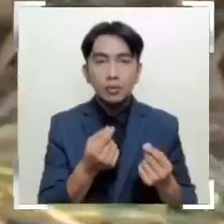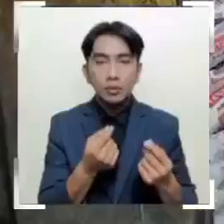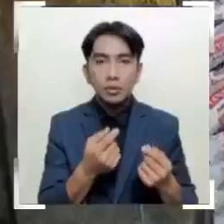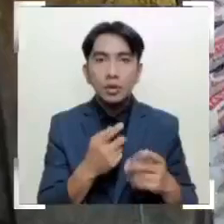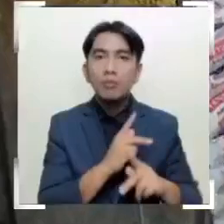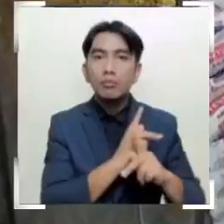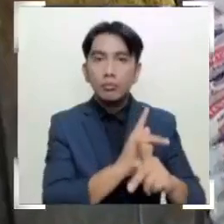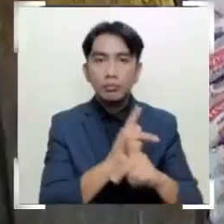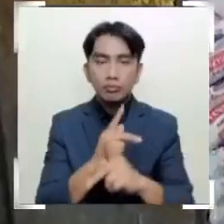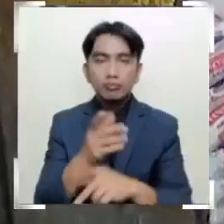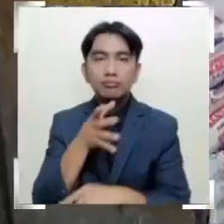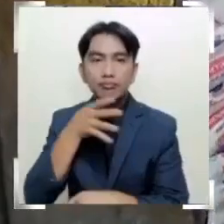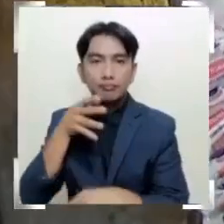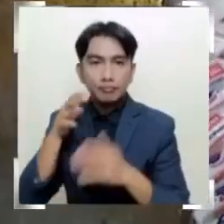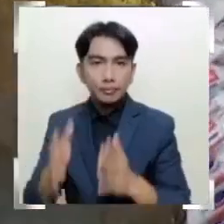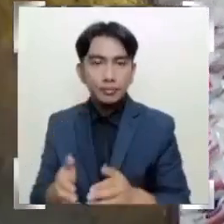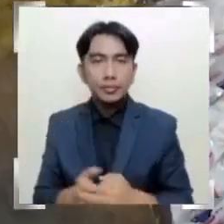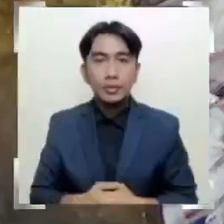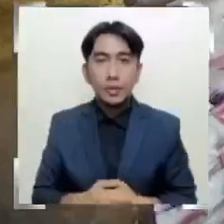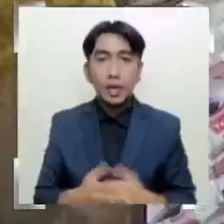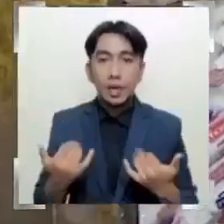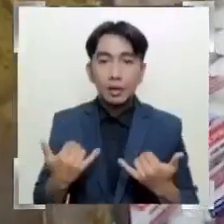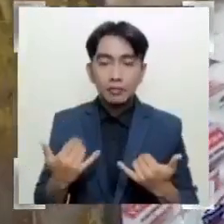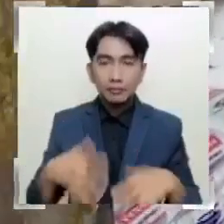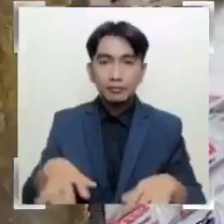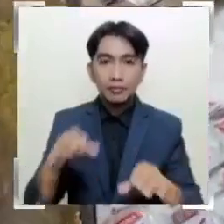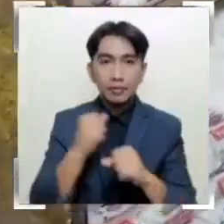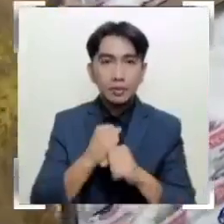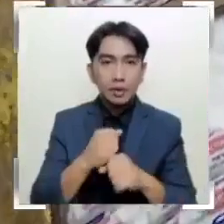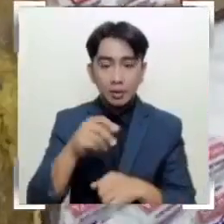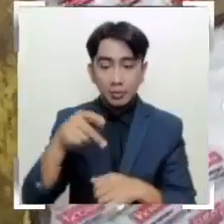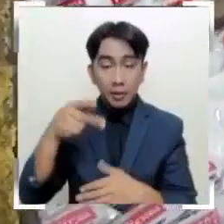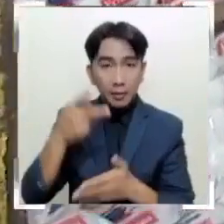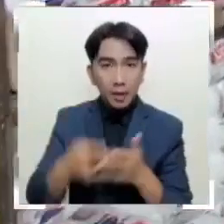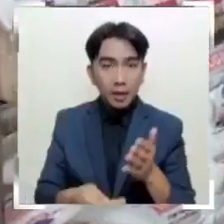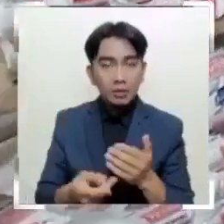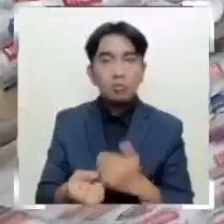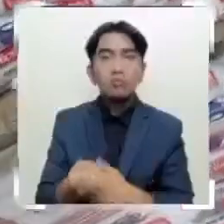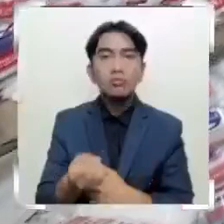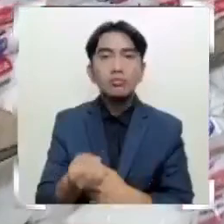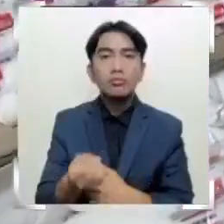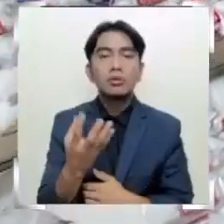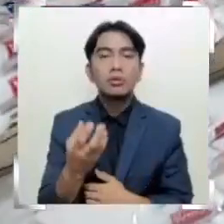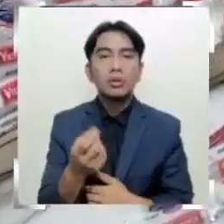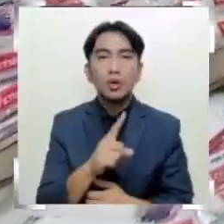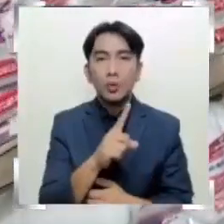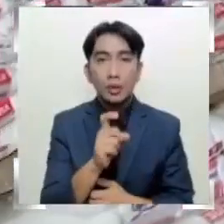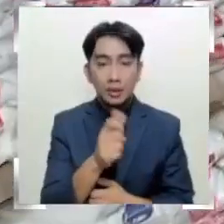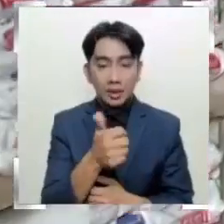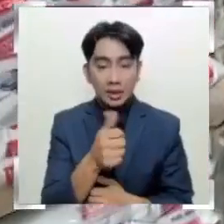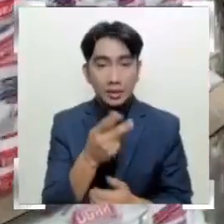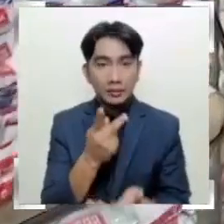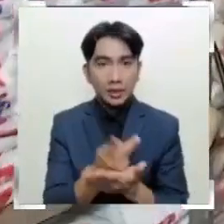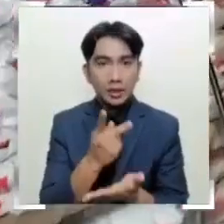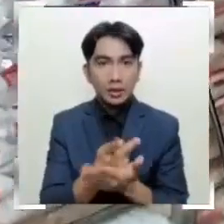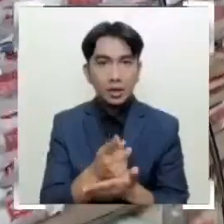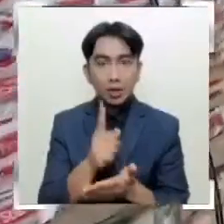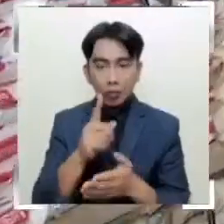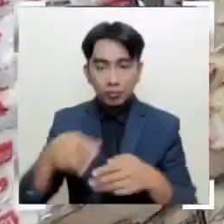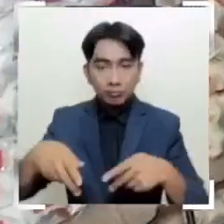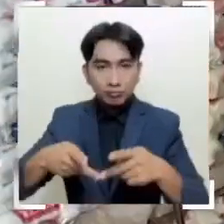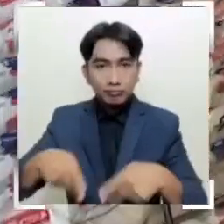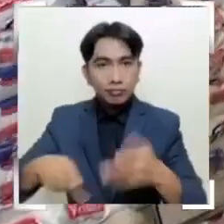farmer. Sa pinakahuling price monitoring ng Department of Agriculture, umaabot hanggang 110 pesos ang kada kilo ng puting asukal.